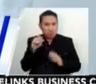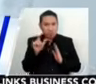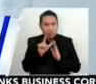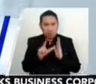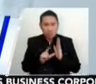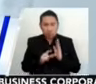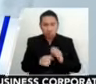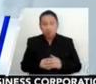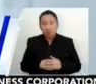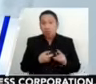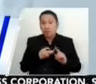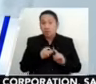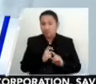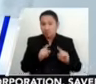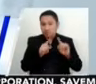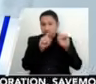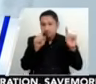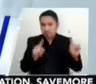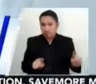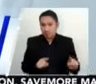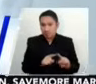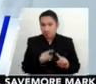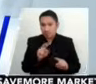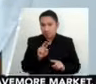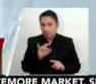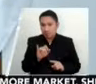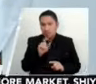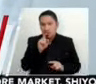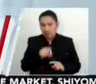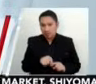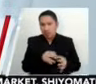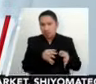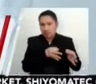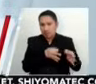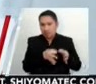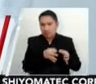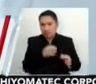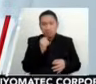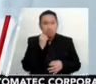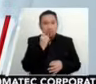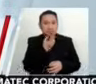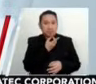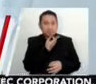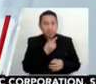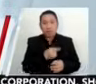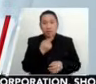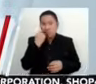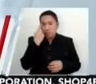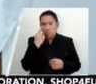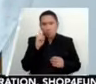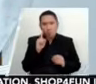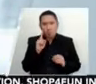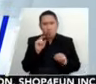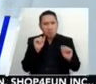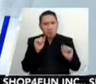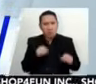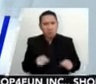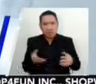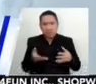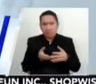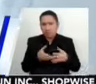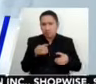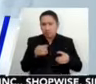sa sabpina ng NBI, pinagpapaliwanag si Vice President Sara Duterte para sa posibleng reklamo ng grave threats